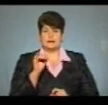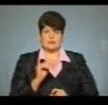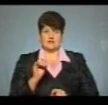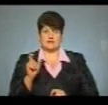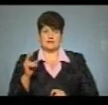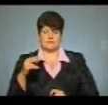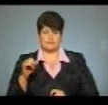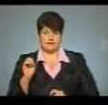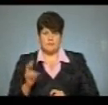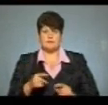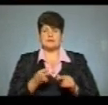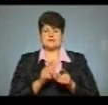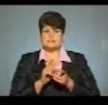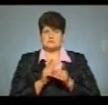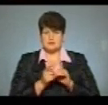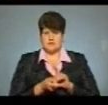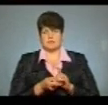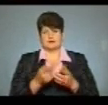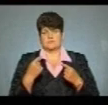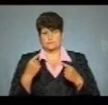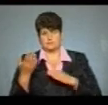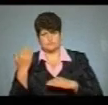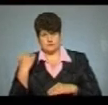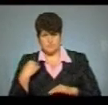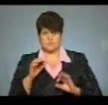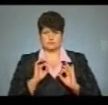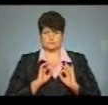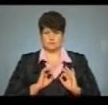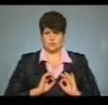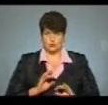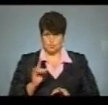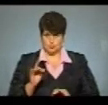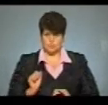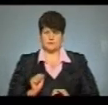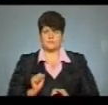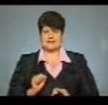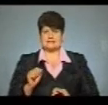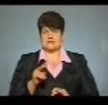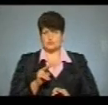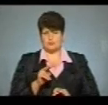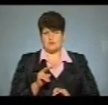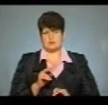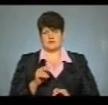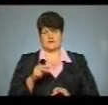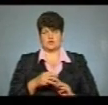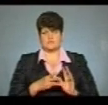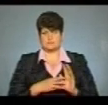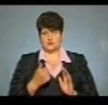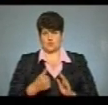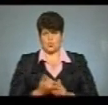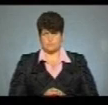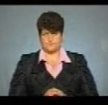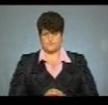Андрія Левчука, який брав участь у судових засіданнях від початку розгляду кримінального провадження з листопада 2018